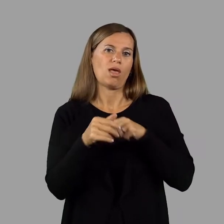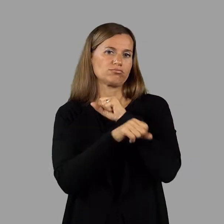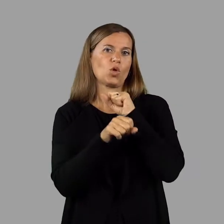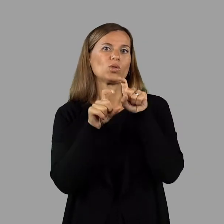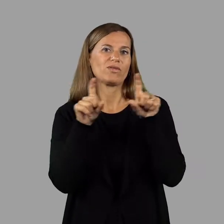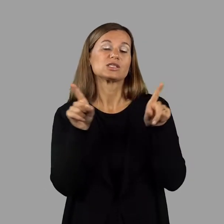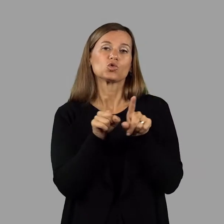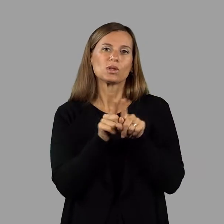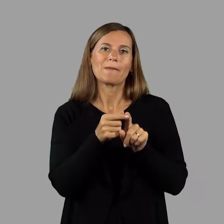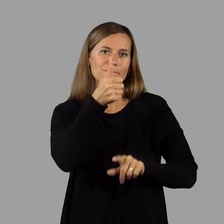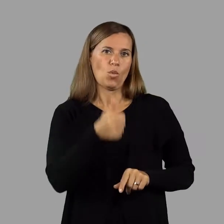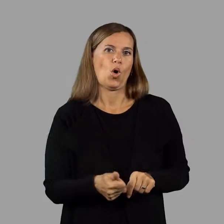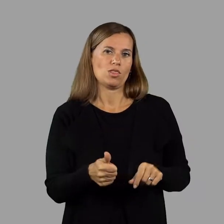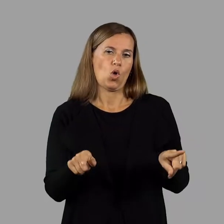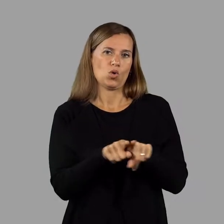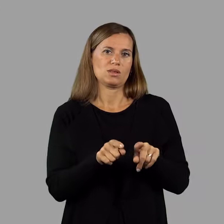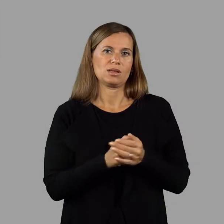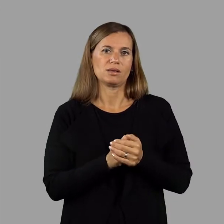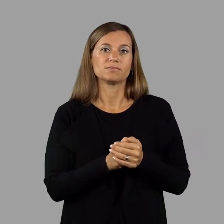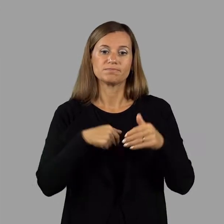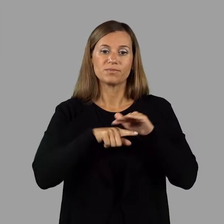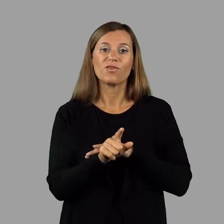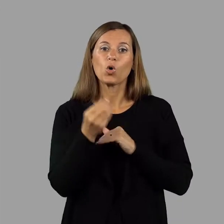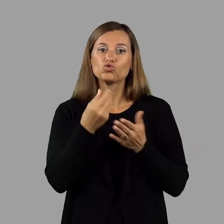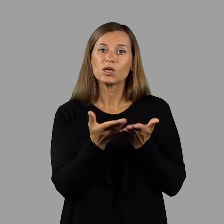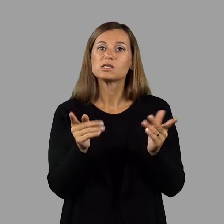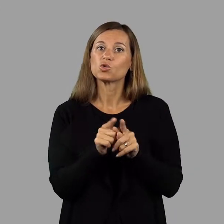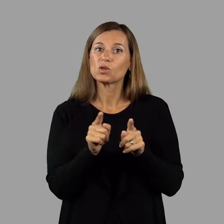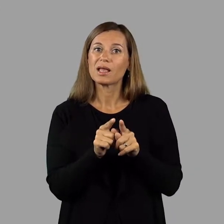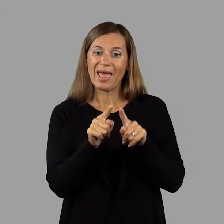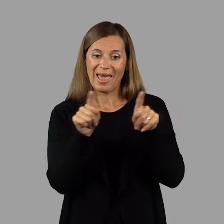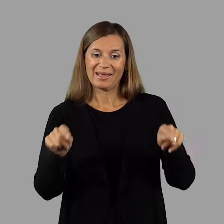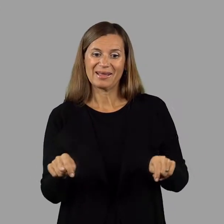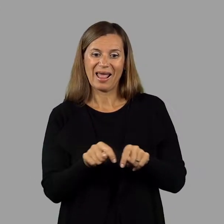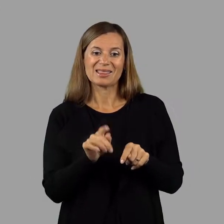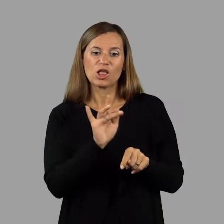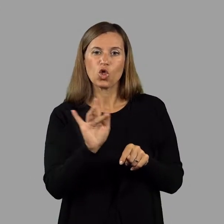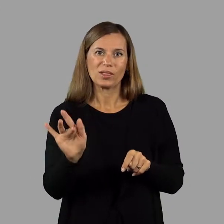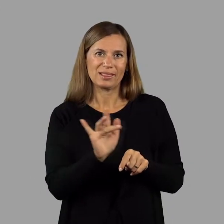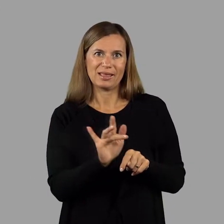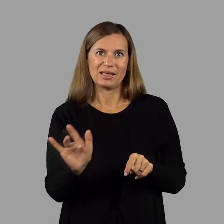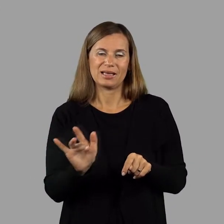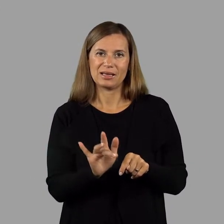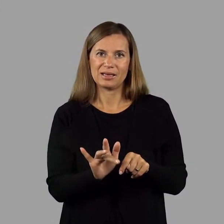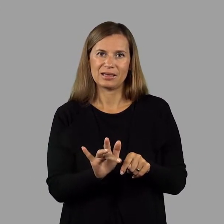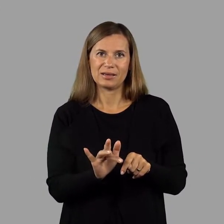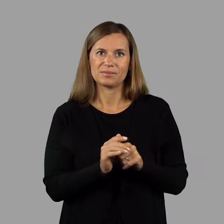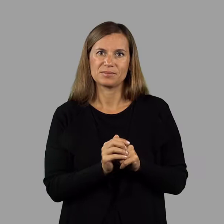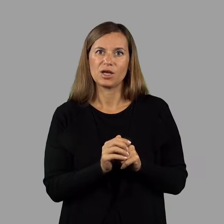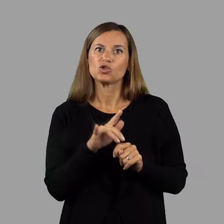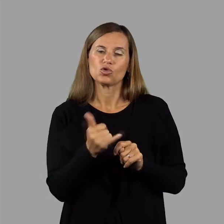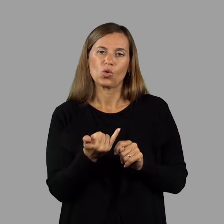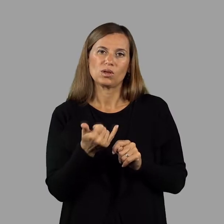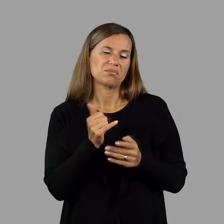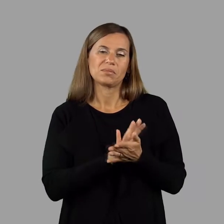poenotiti. Kar še je v učilnici, je ekran na dotik, kar sem vam ravno prej prikazoval. V